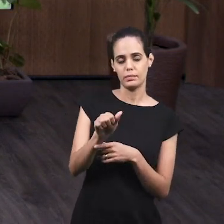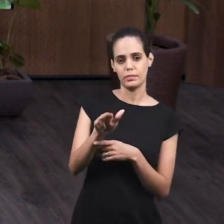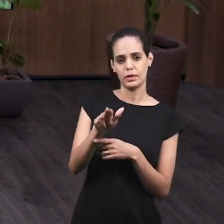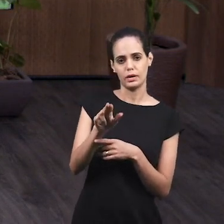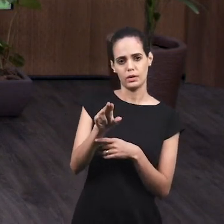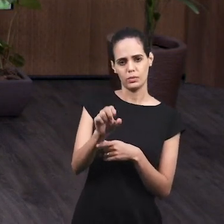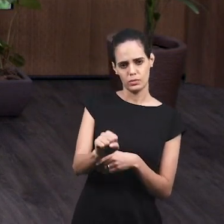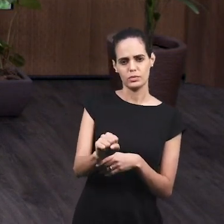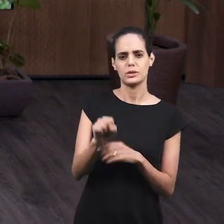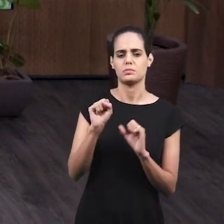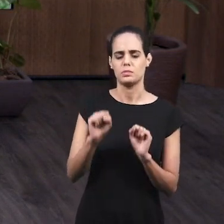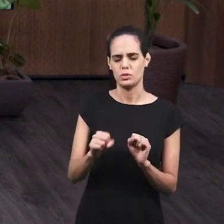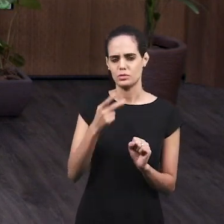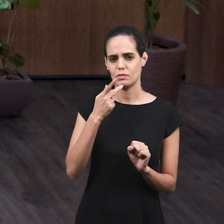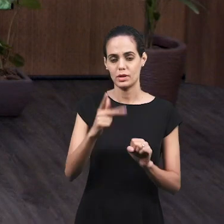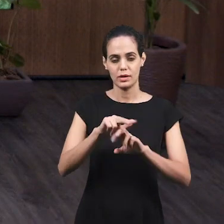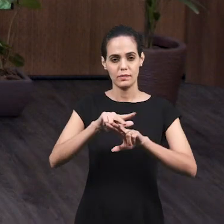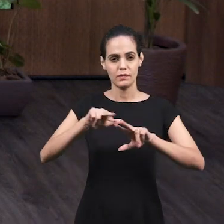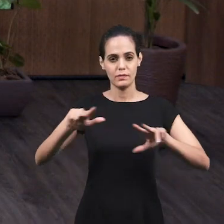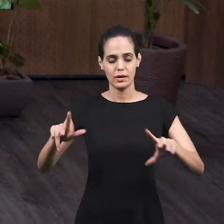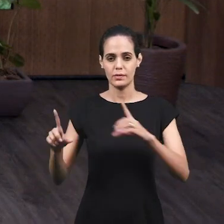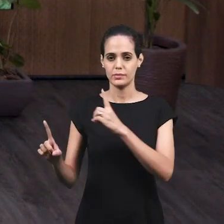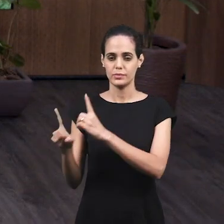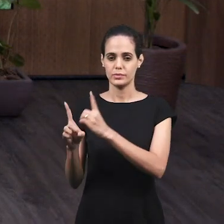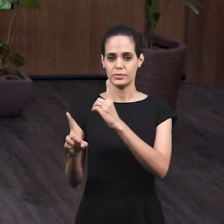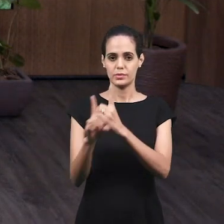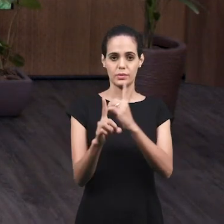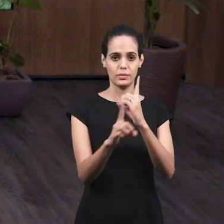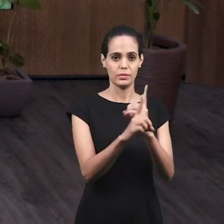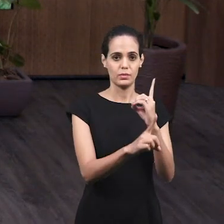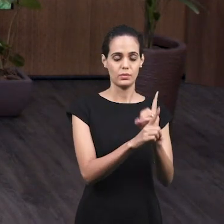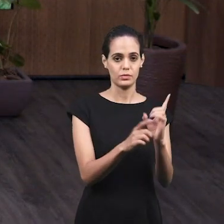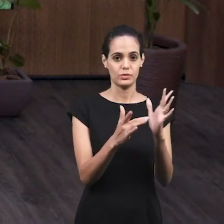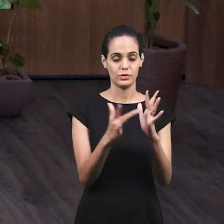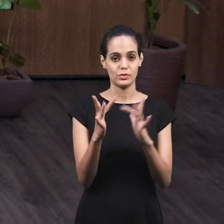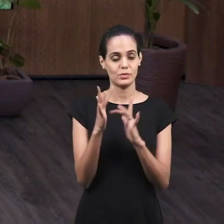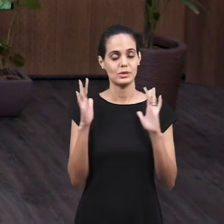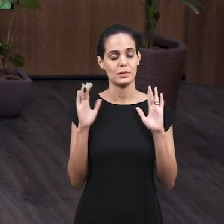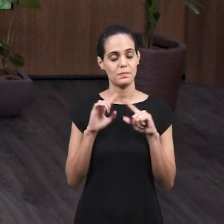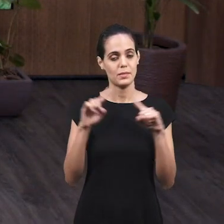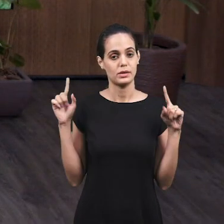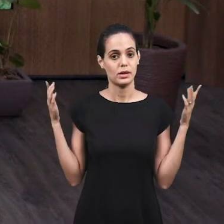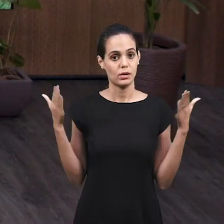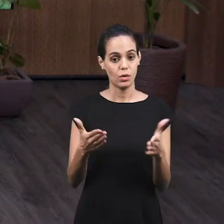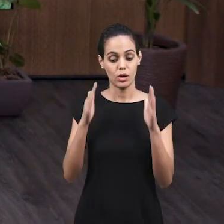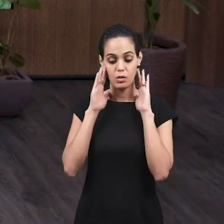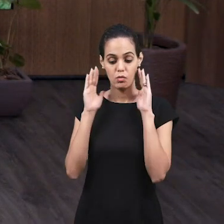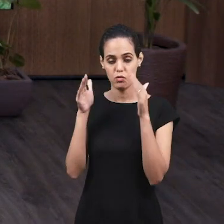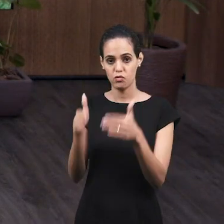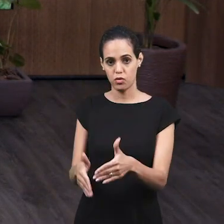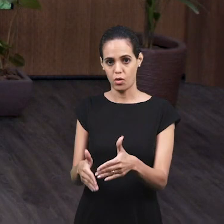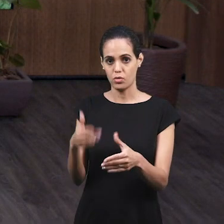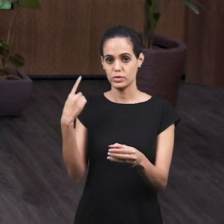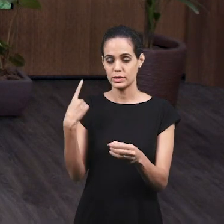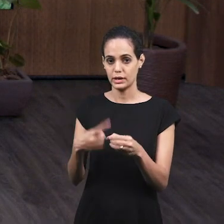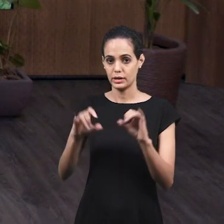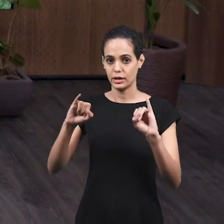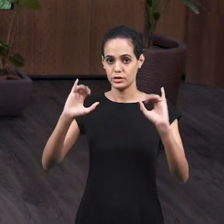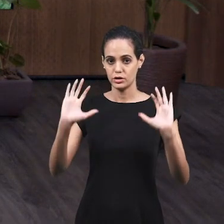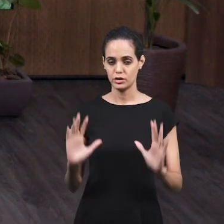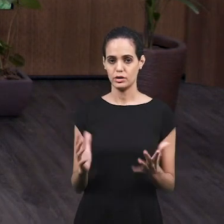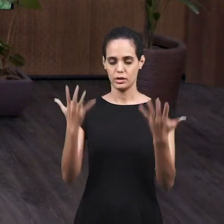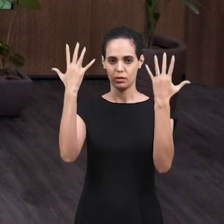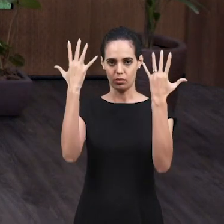pourrions rester ici beaucoup de temps en train de parler de plusieurs rencontres du Seigneur Jésus, mais maintenant le destin